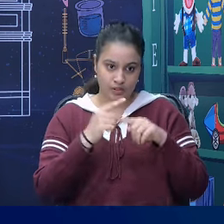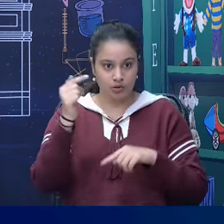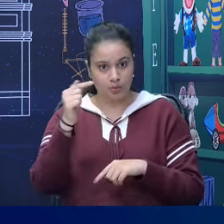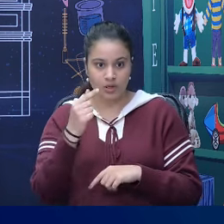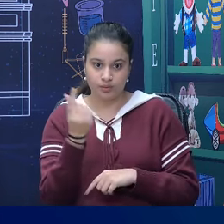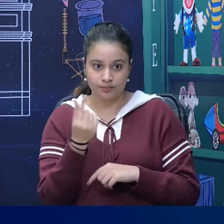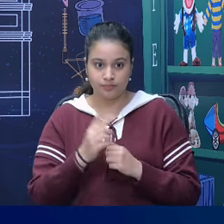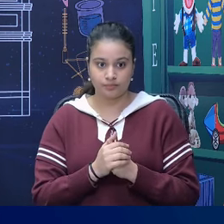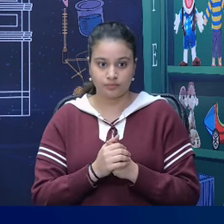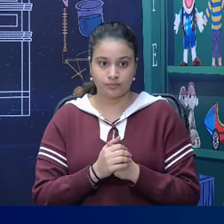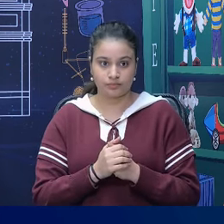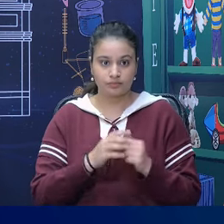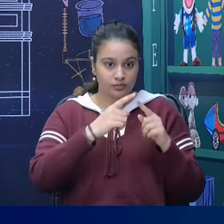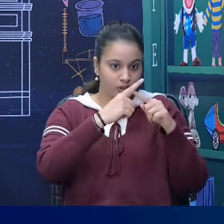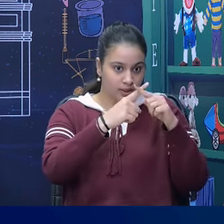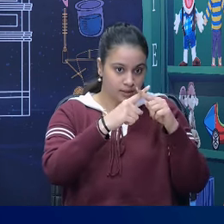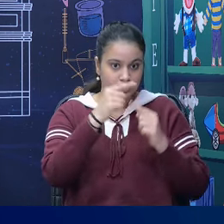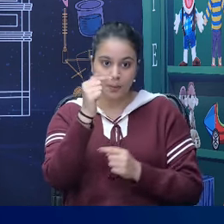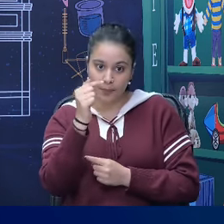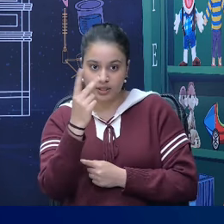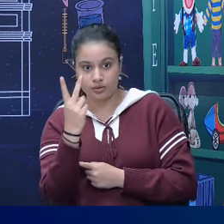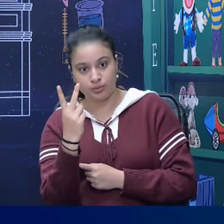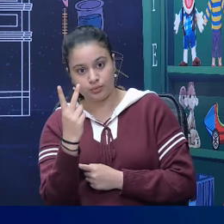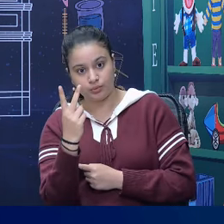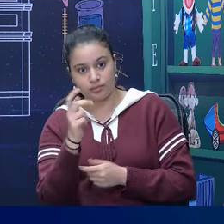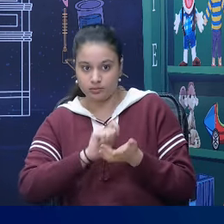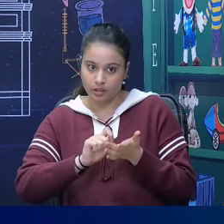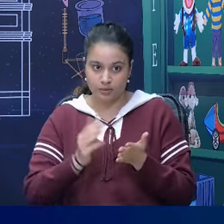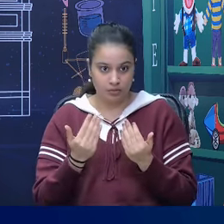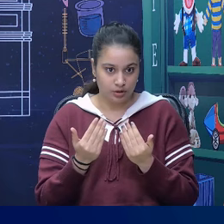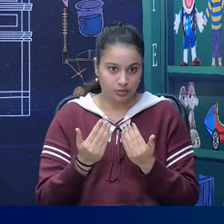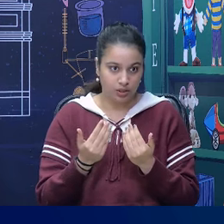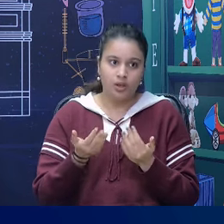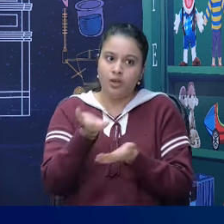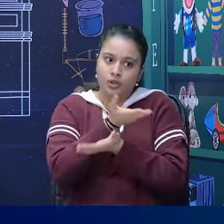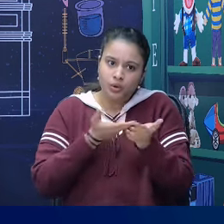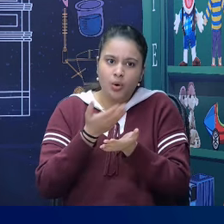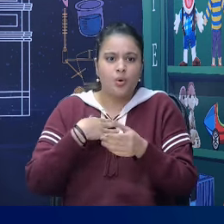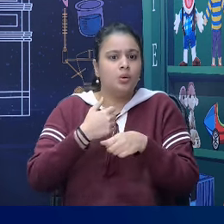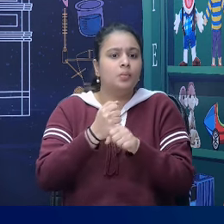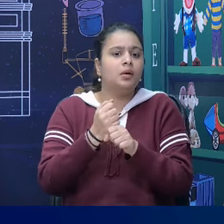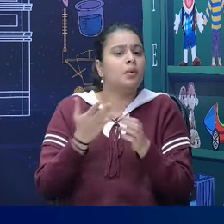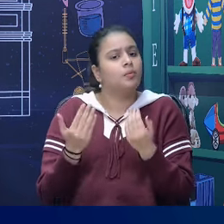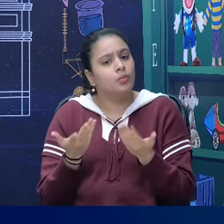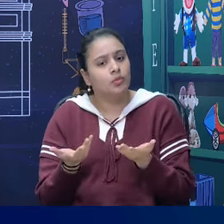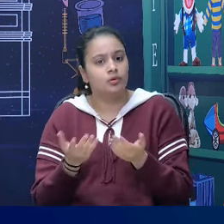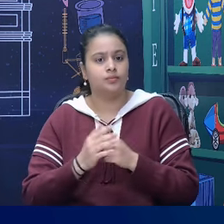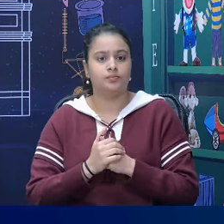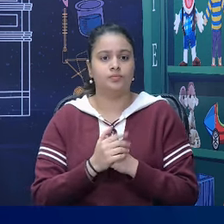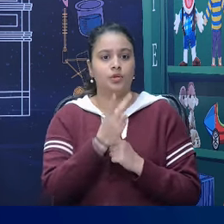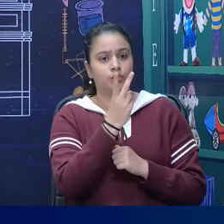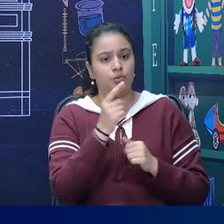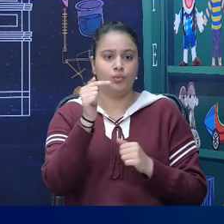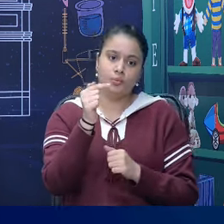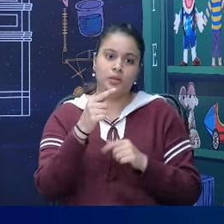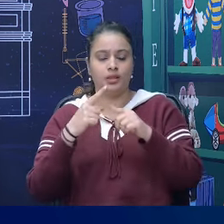तो x - 2 भी लिख सकते हैं जी है ना तो इस तरीके के आप अपने अलजेब्रिक एक्सप्रेशन बनाते थे और 2 - x भी लिख सकते